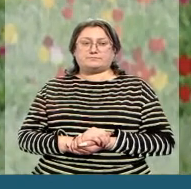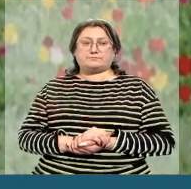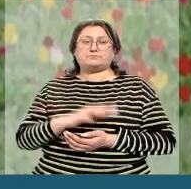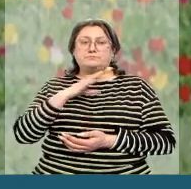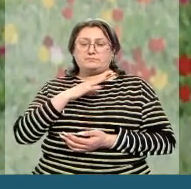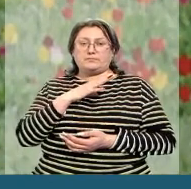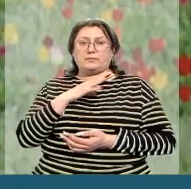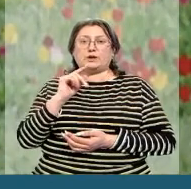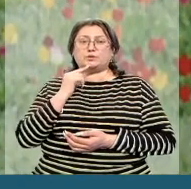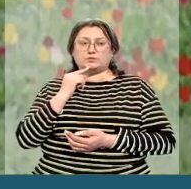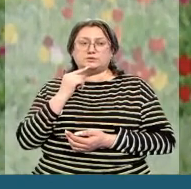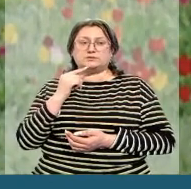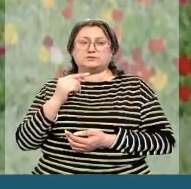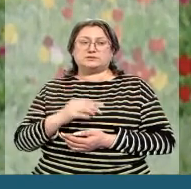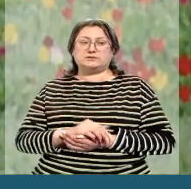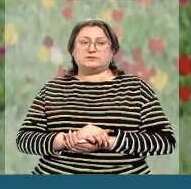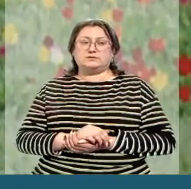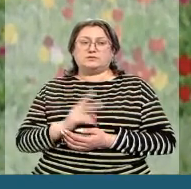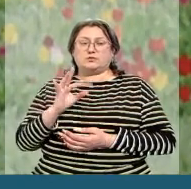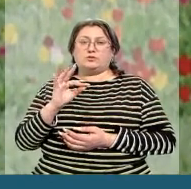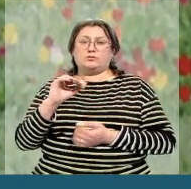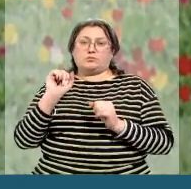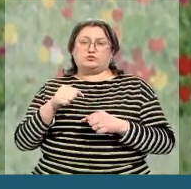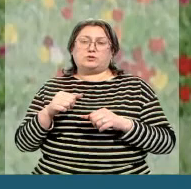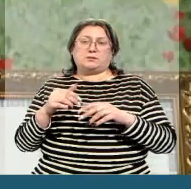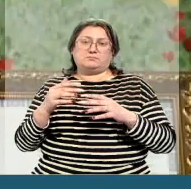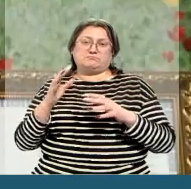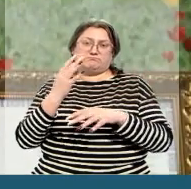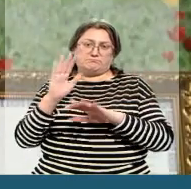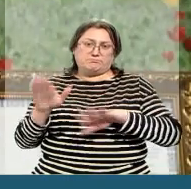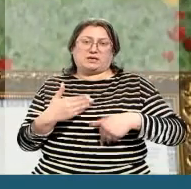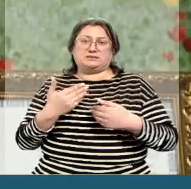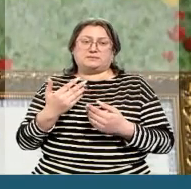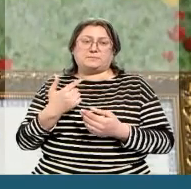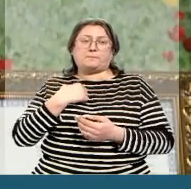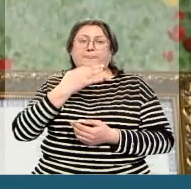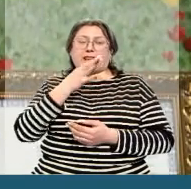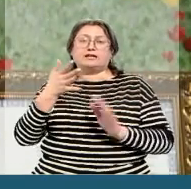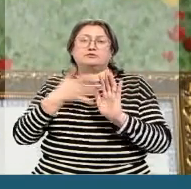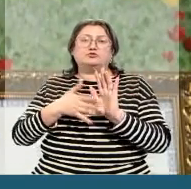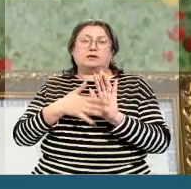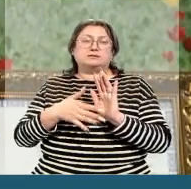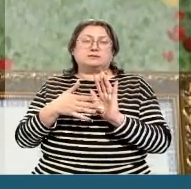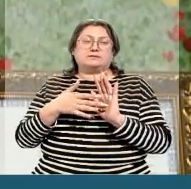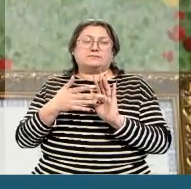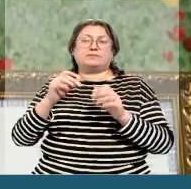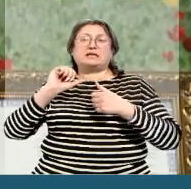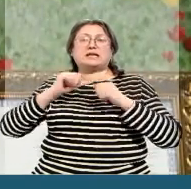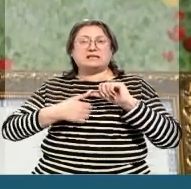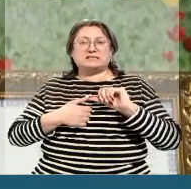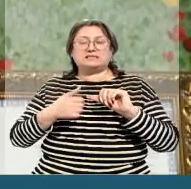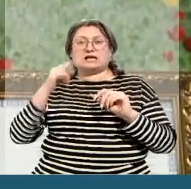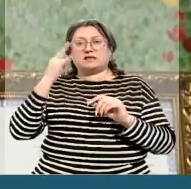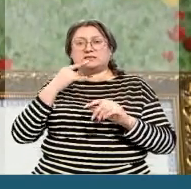Бывают некоторые трудности, но их можно преодолеть. Мне нравится изучать традиции